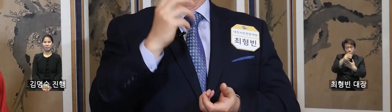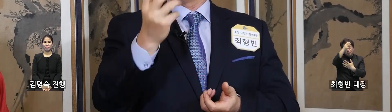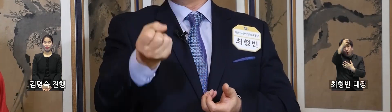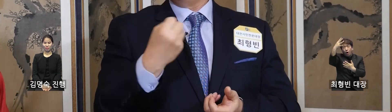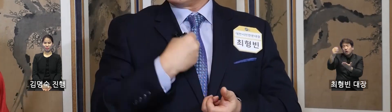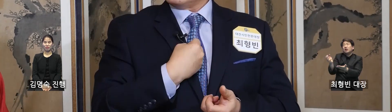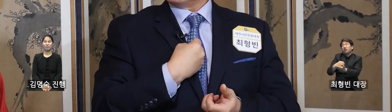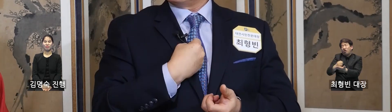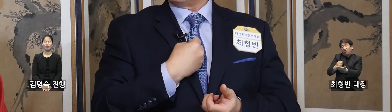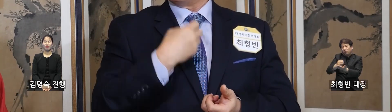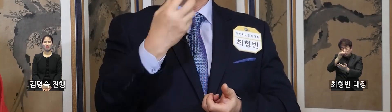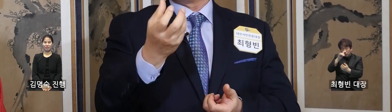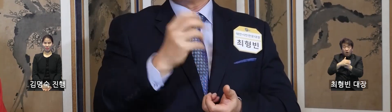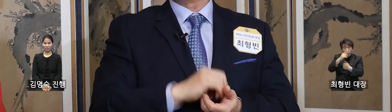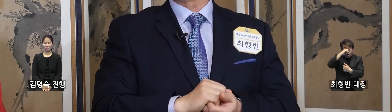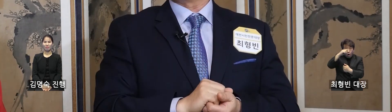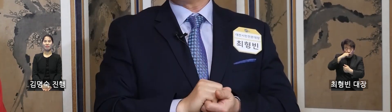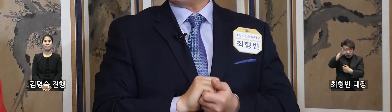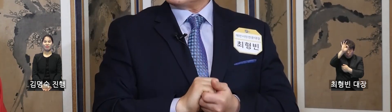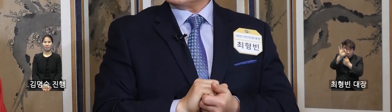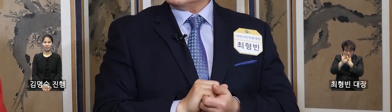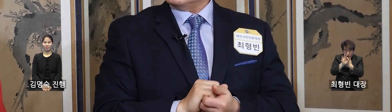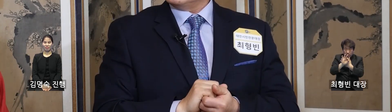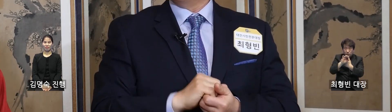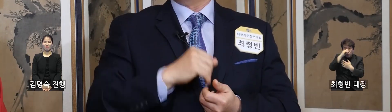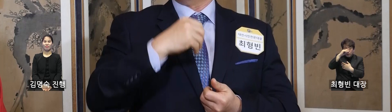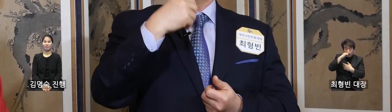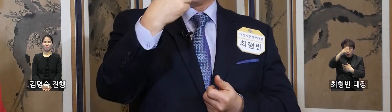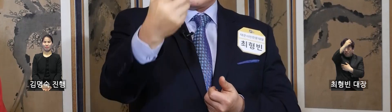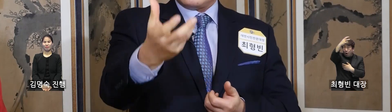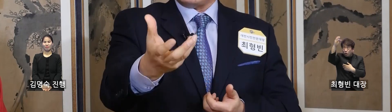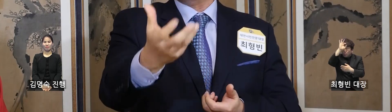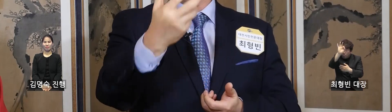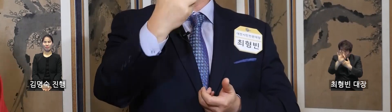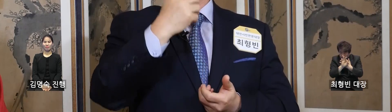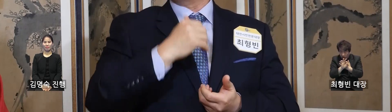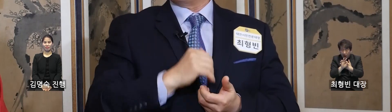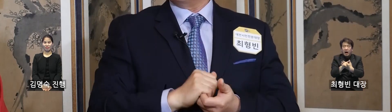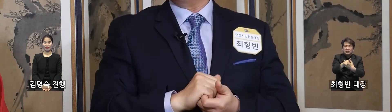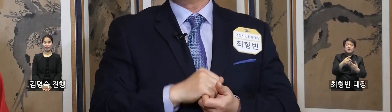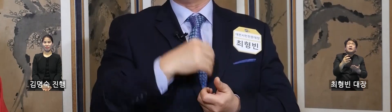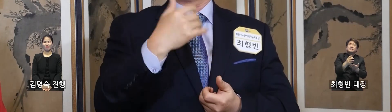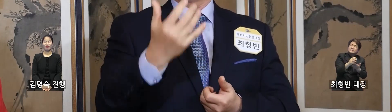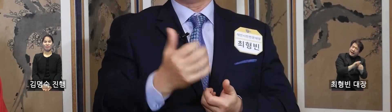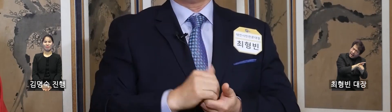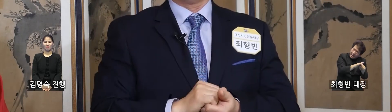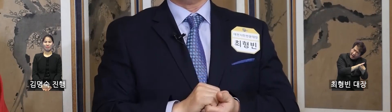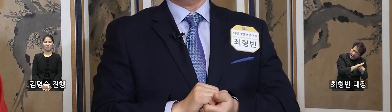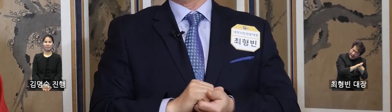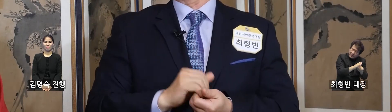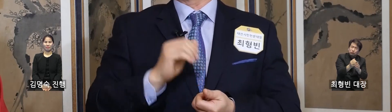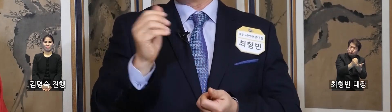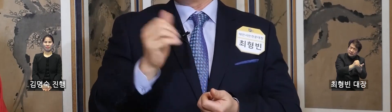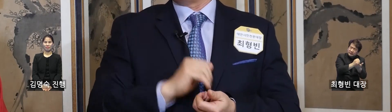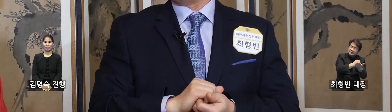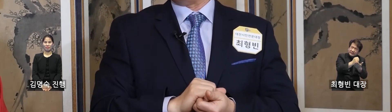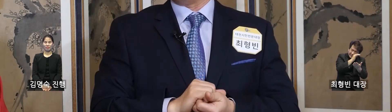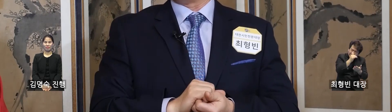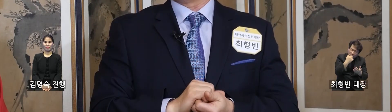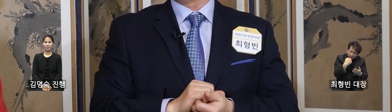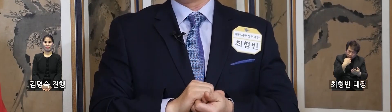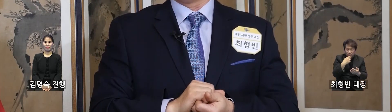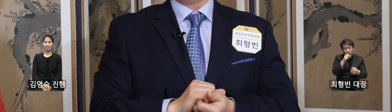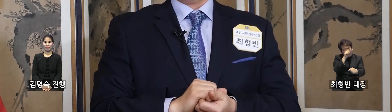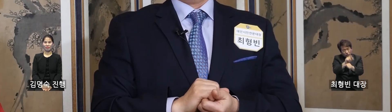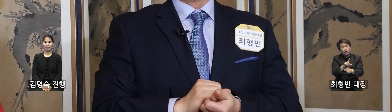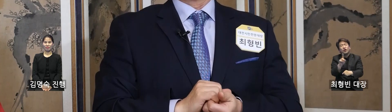성격을 얘기하고 알 사람이 성격이 급하다 든지 뭐 사랑 애정 분이 많다 든지 이렇게 배점을 쳤는데 우리 동양에서는 좀 많이